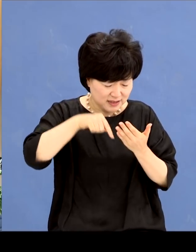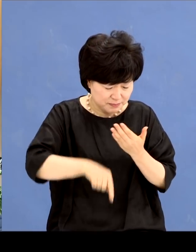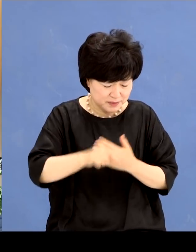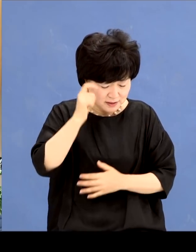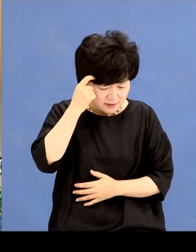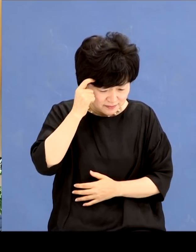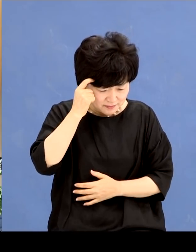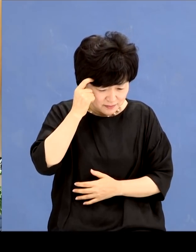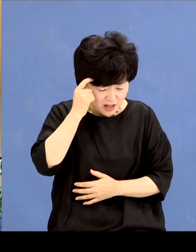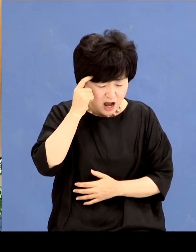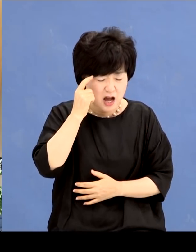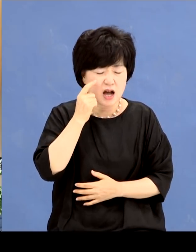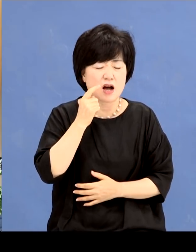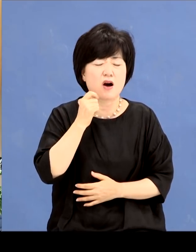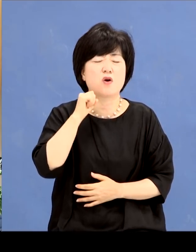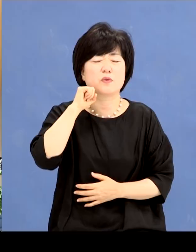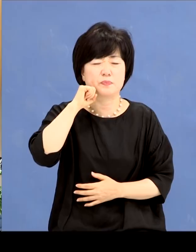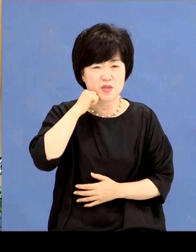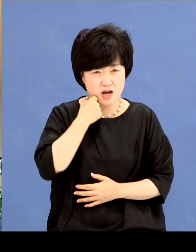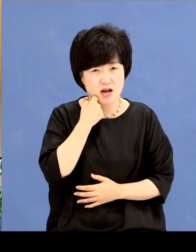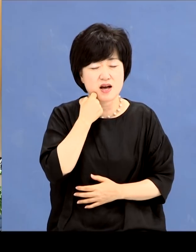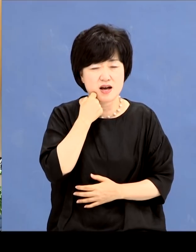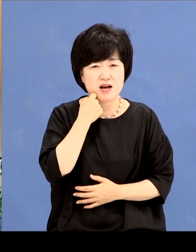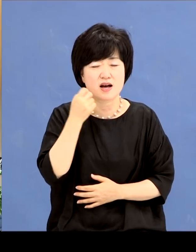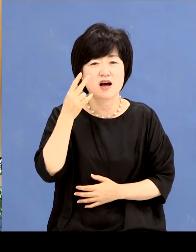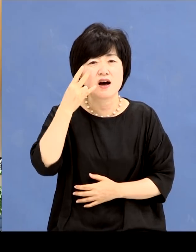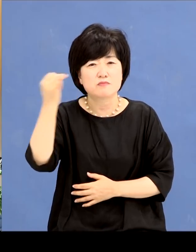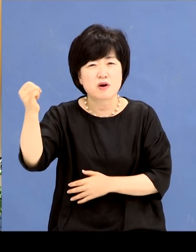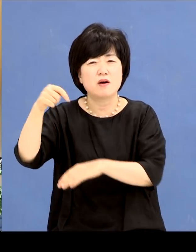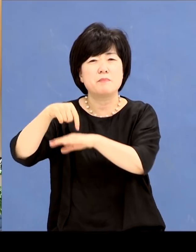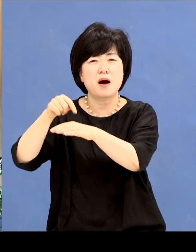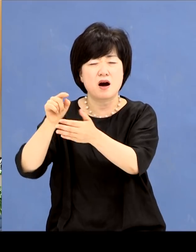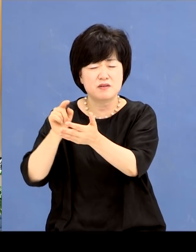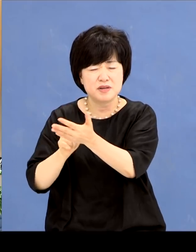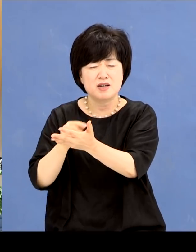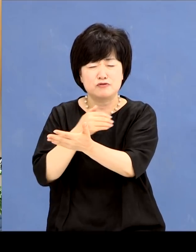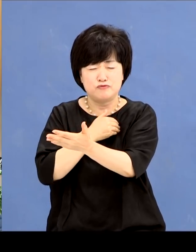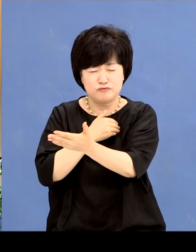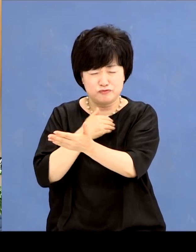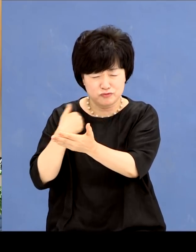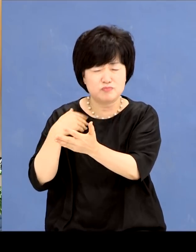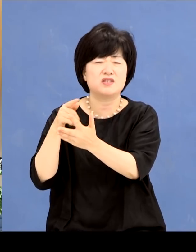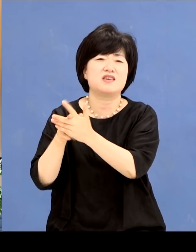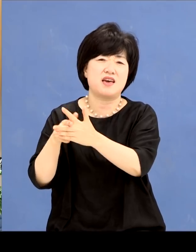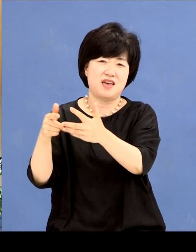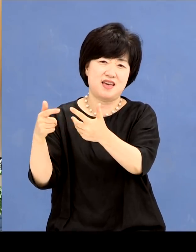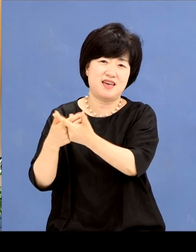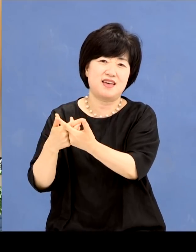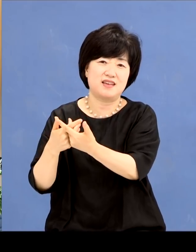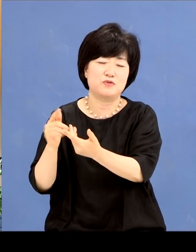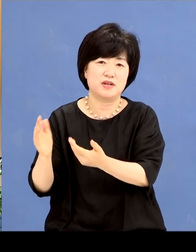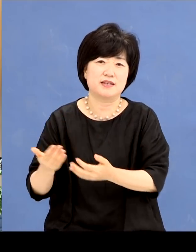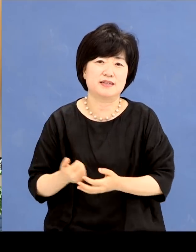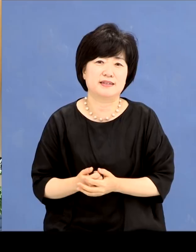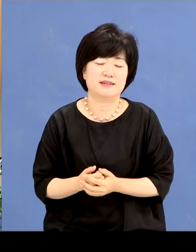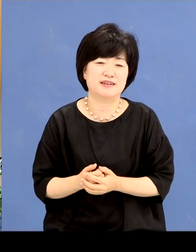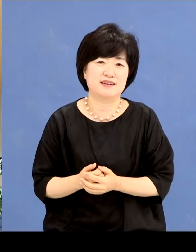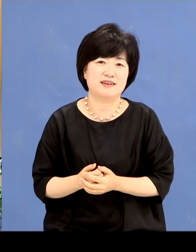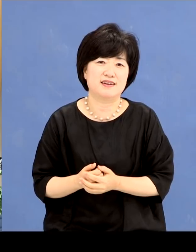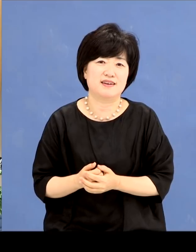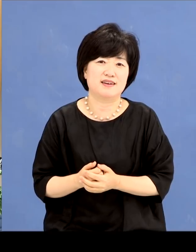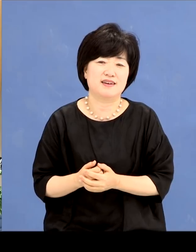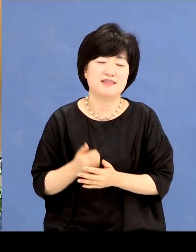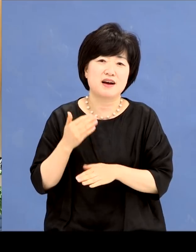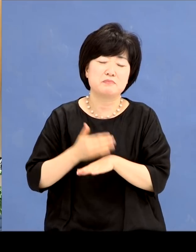돌아보니까요, 아니더라고요. 그러니까 그 장모님의 상황이 마음이요, 충분히 이해가 됐어요. 예. 그럼 전혀 밉지 않았어요. 근데